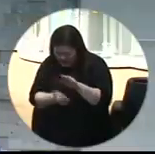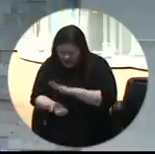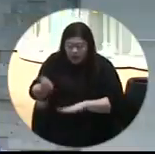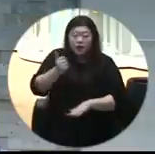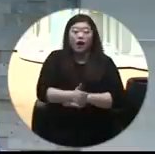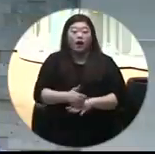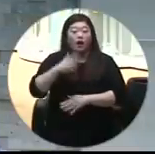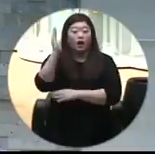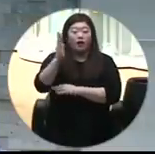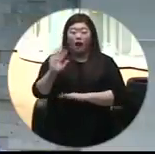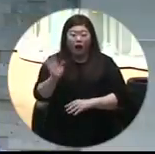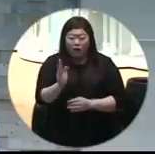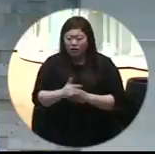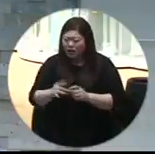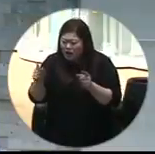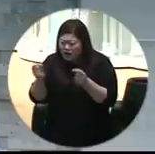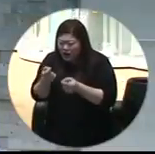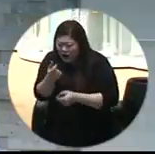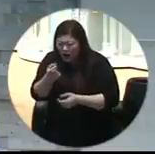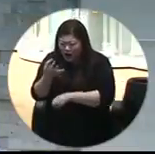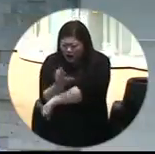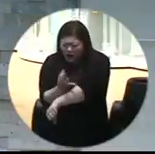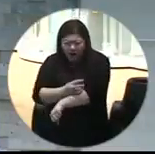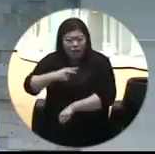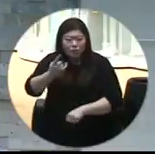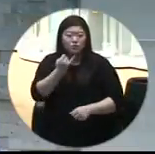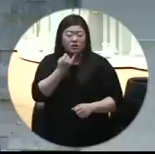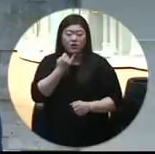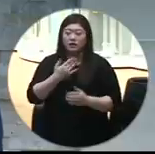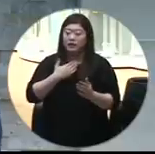내가 체험한 거 말하는 거예요.